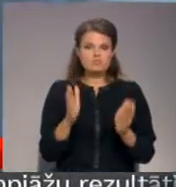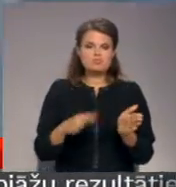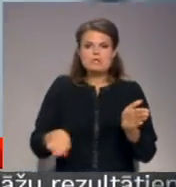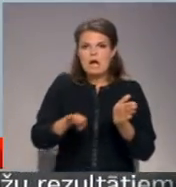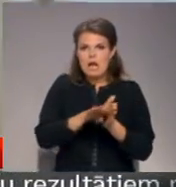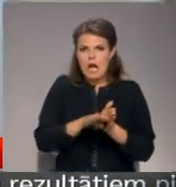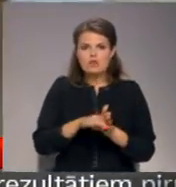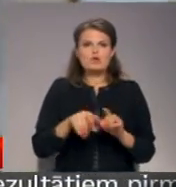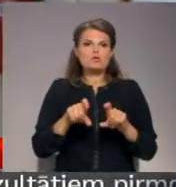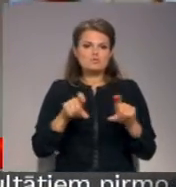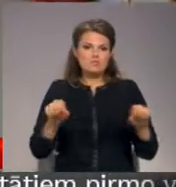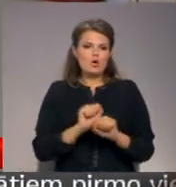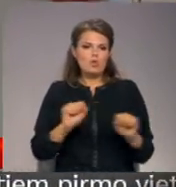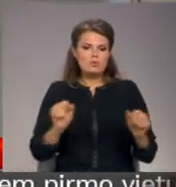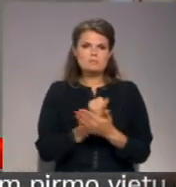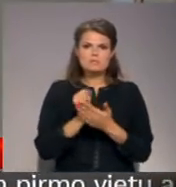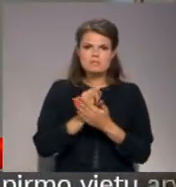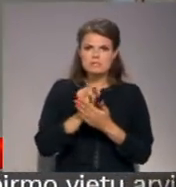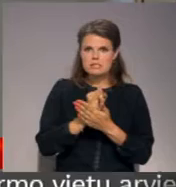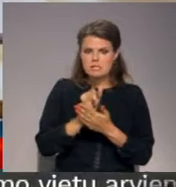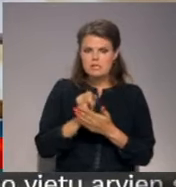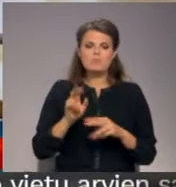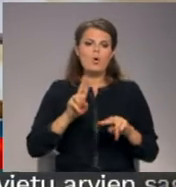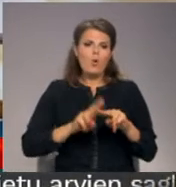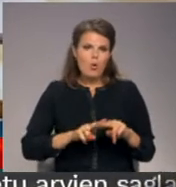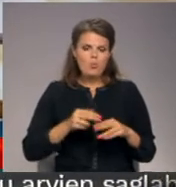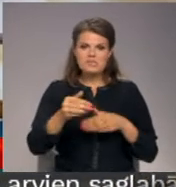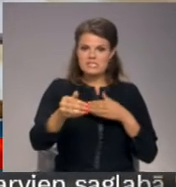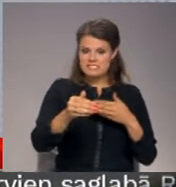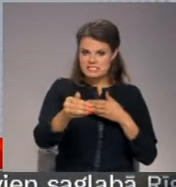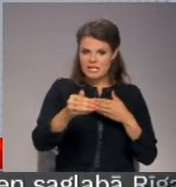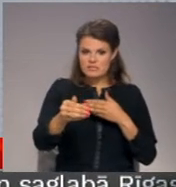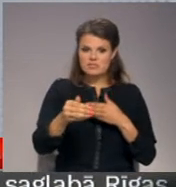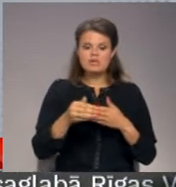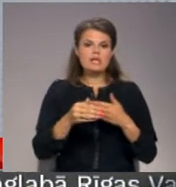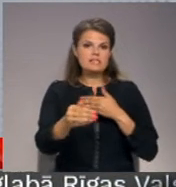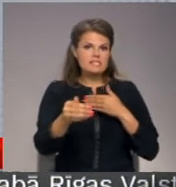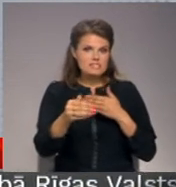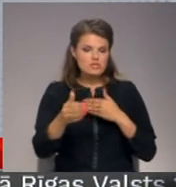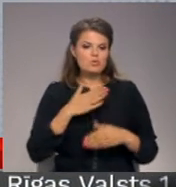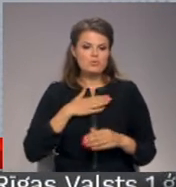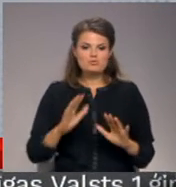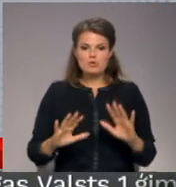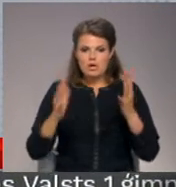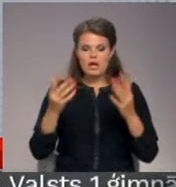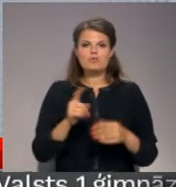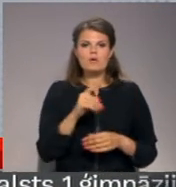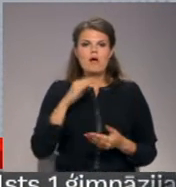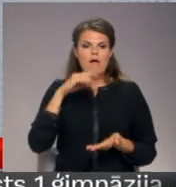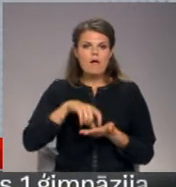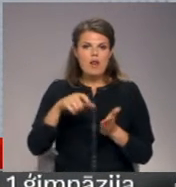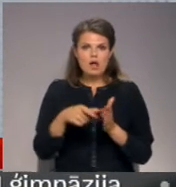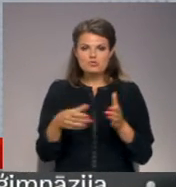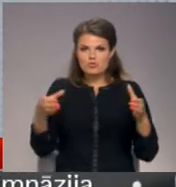klātienē, skolām nodrošinot higiēnas prasības un distancēšanos. Distancēšanās mūsu gadījumā ir klase